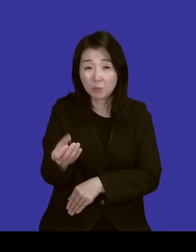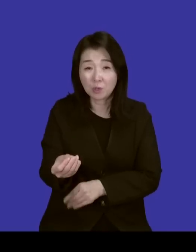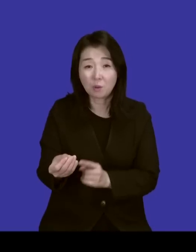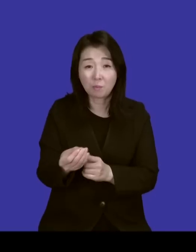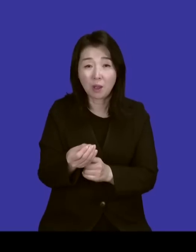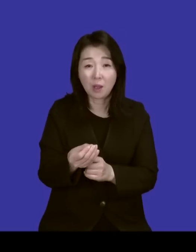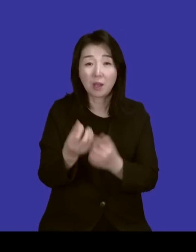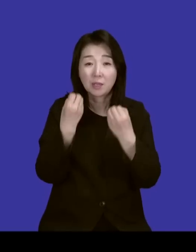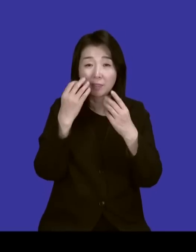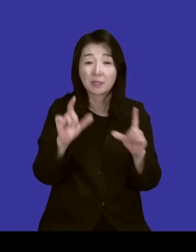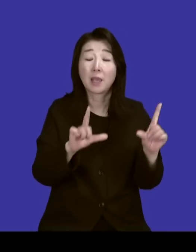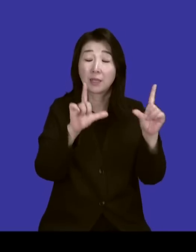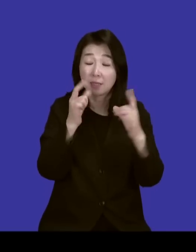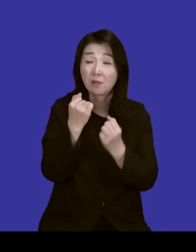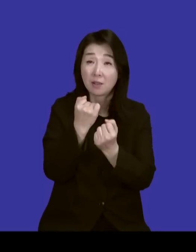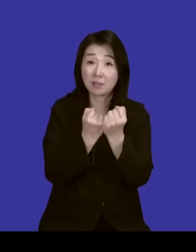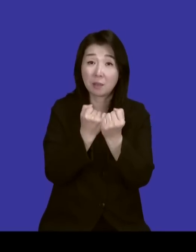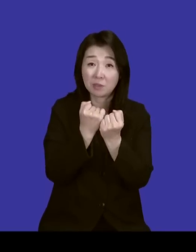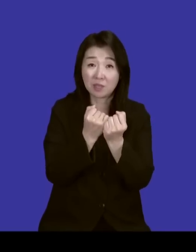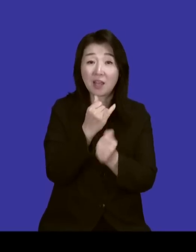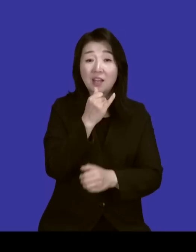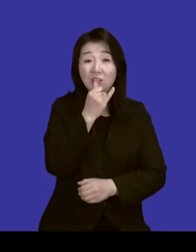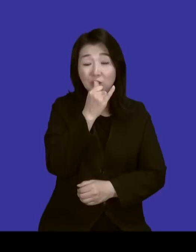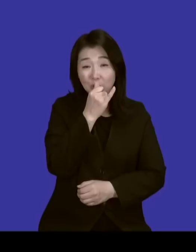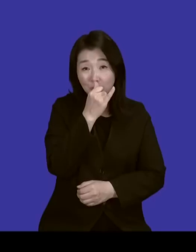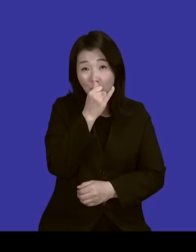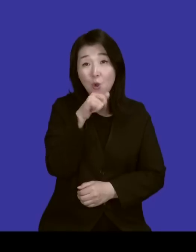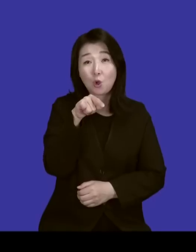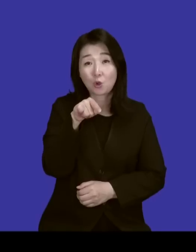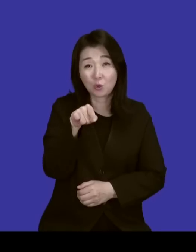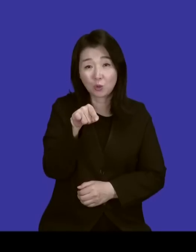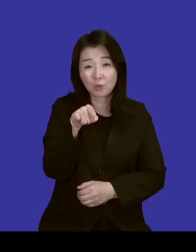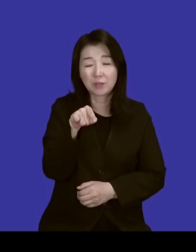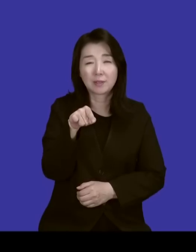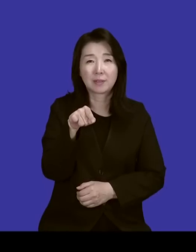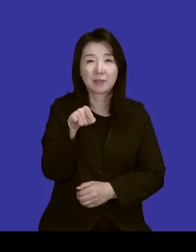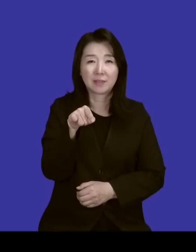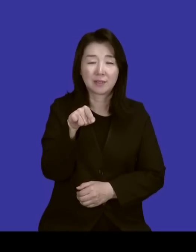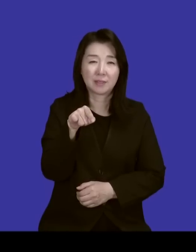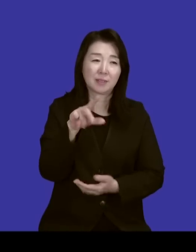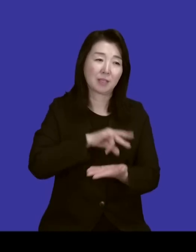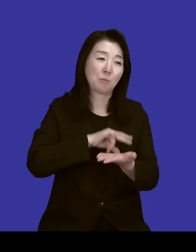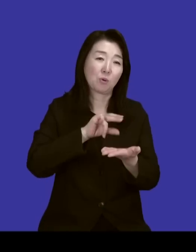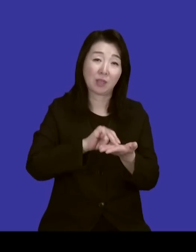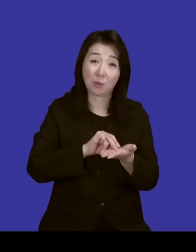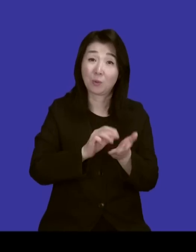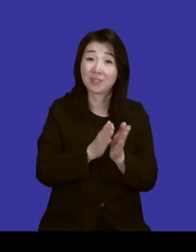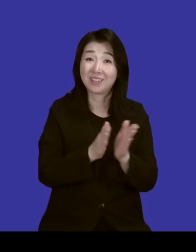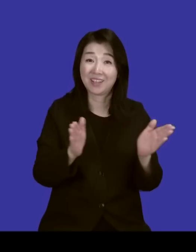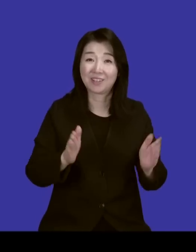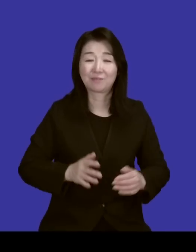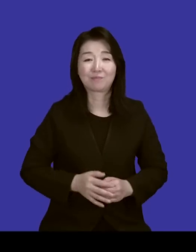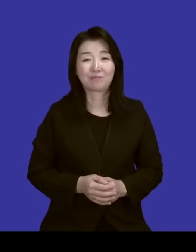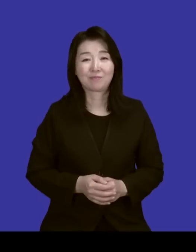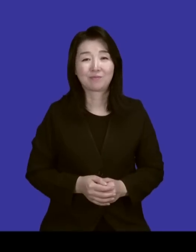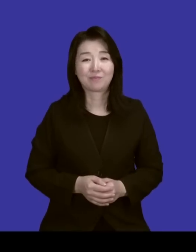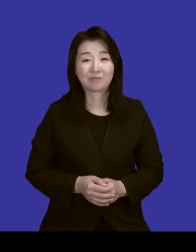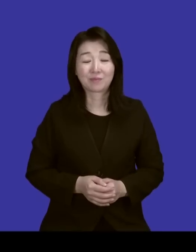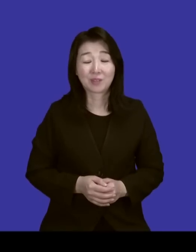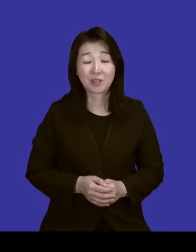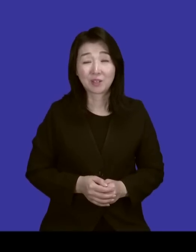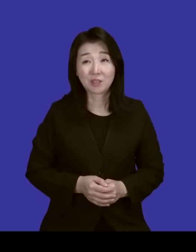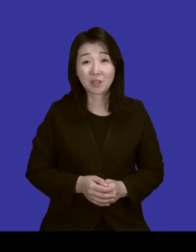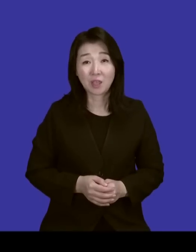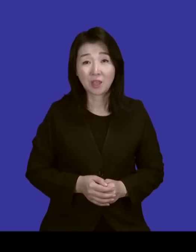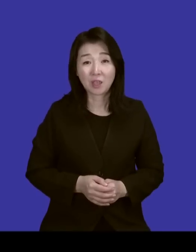세미나, 네. 뉴 라이프 세미나 이런 제목으로 시작을 했어요. 그때 뭐 유관순 기념관이 꽉